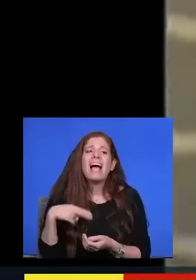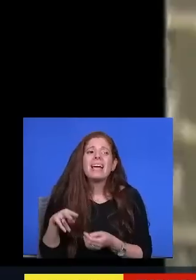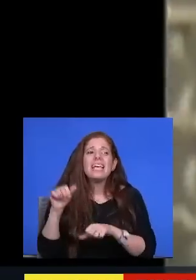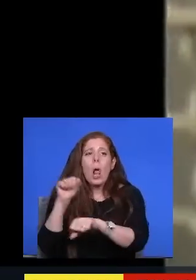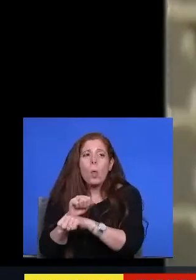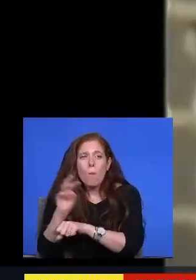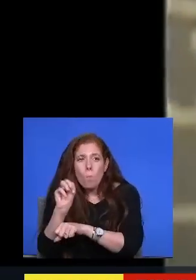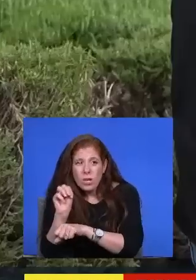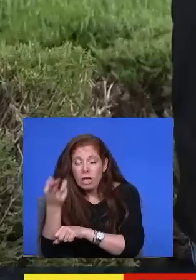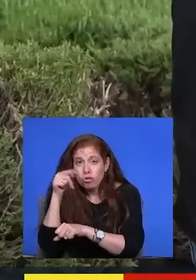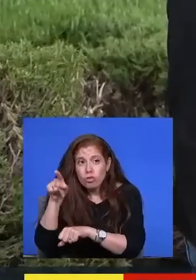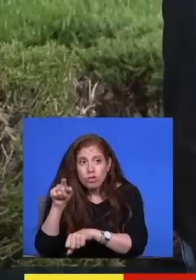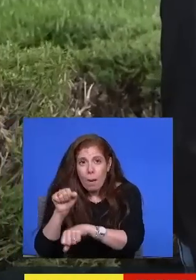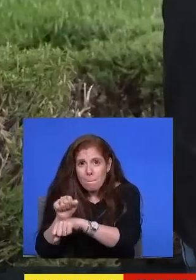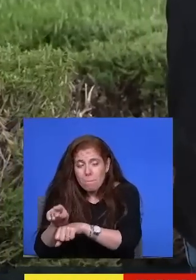كنت مسجون بالمقاطعة